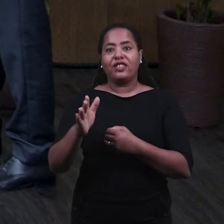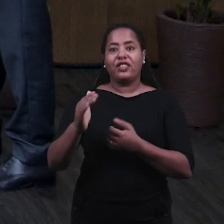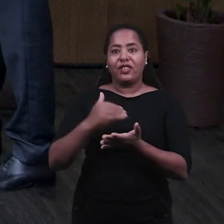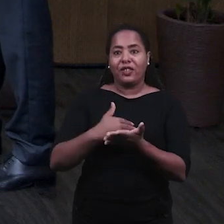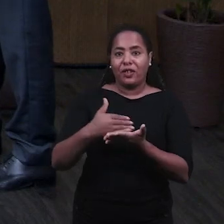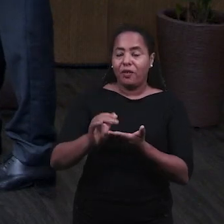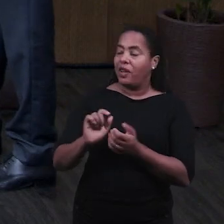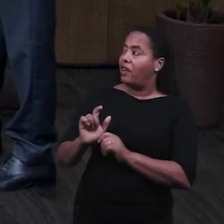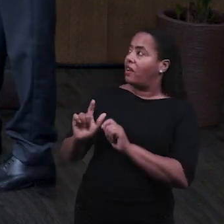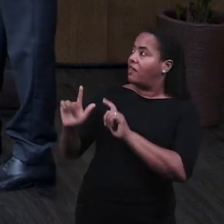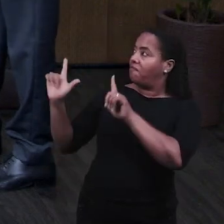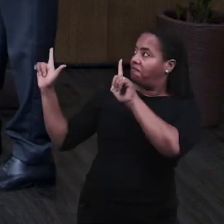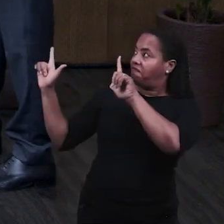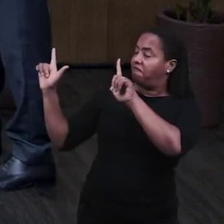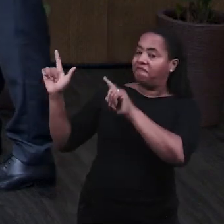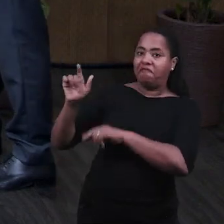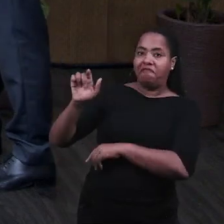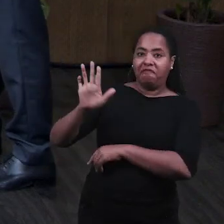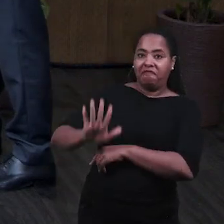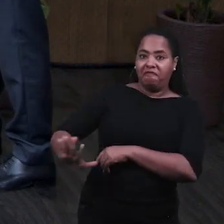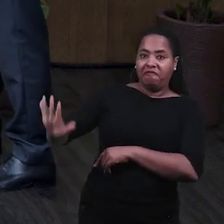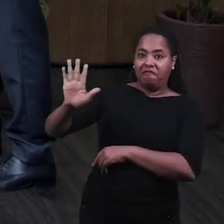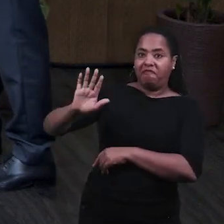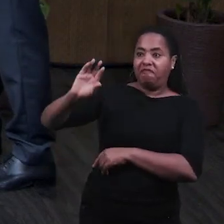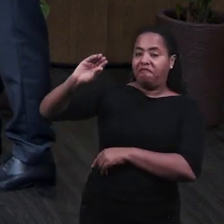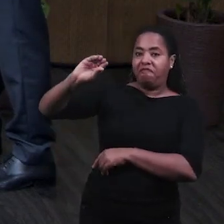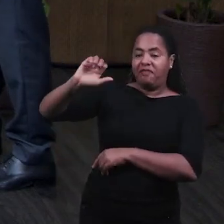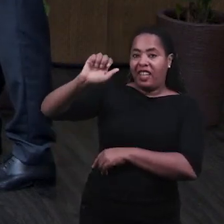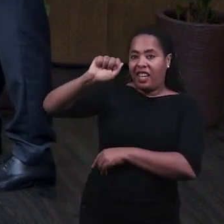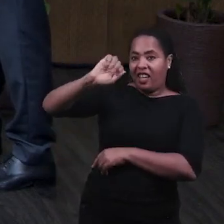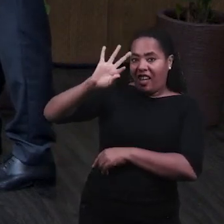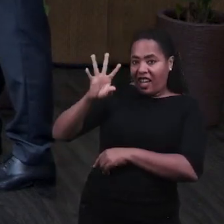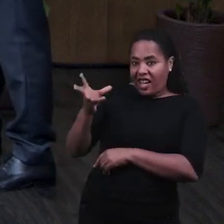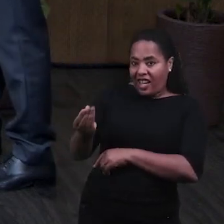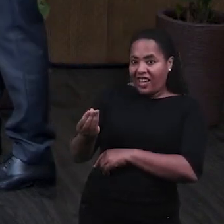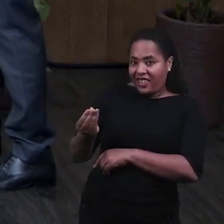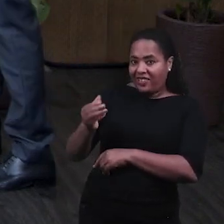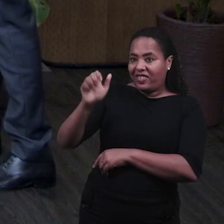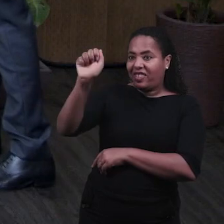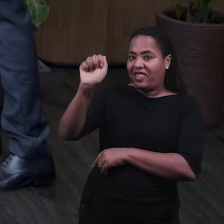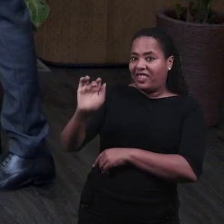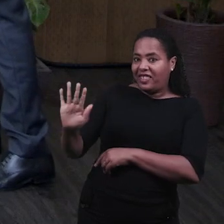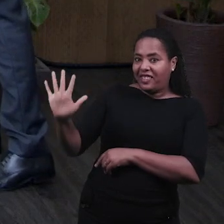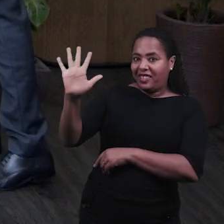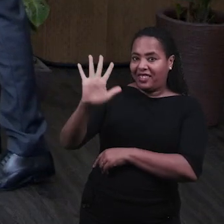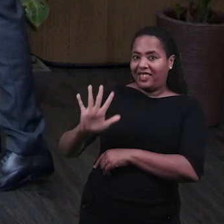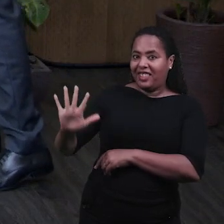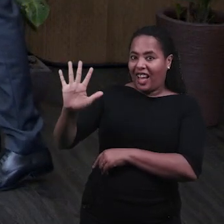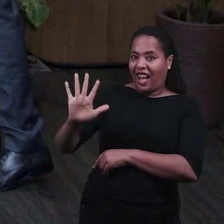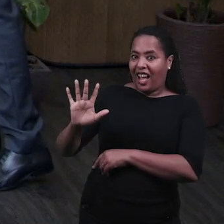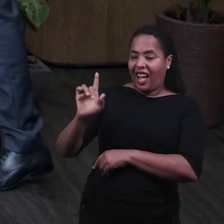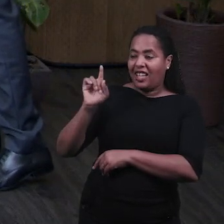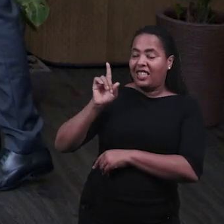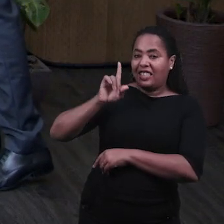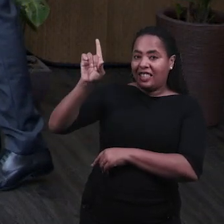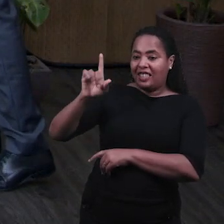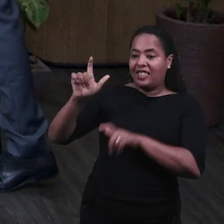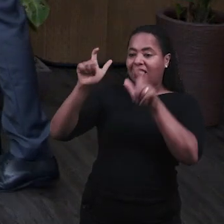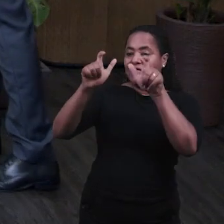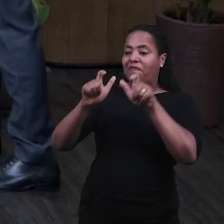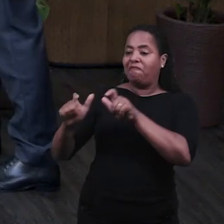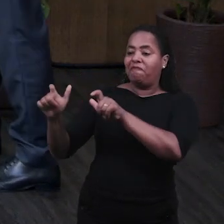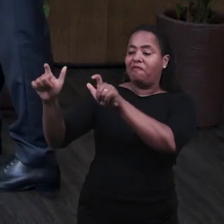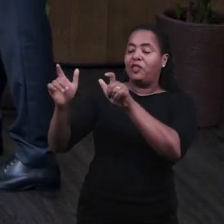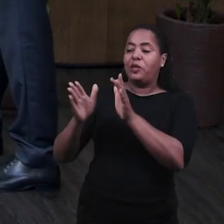qui commence déjà à apparaître ici, la région de l'Afrique, de l'Asie, n'est-ce pas, les provinces à l'époque de